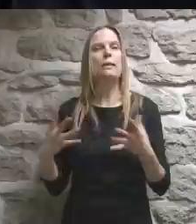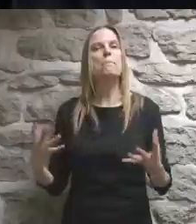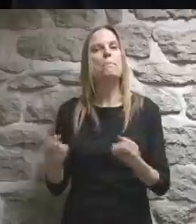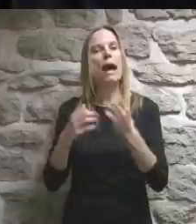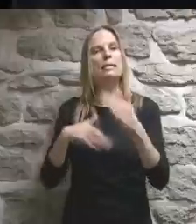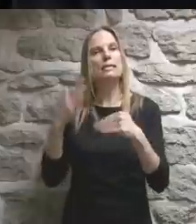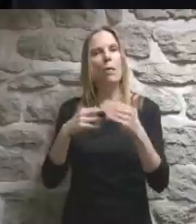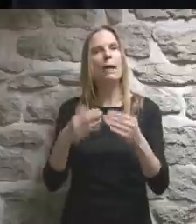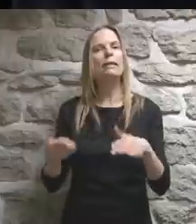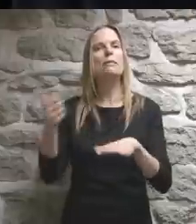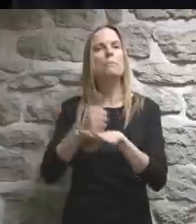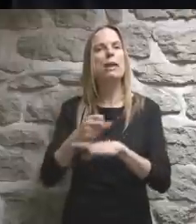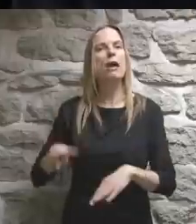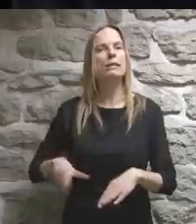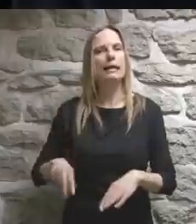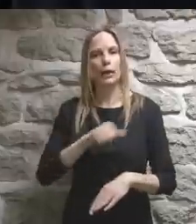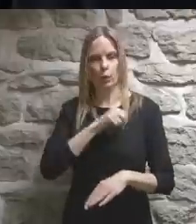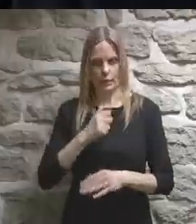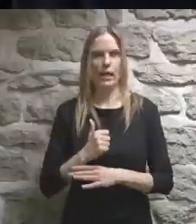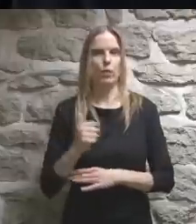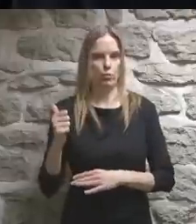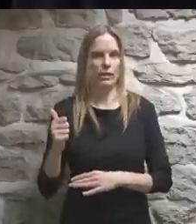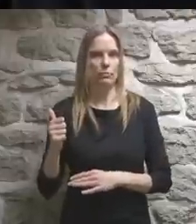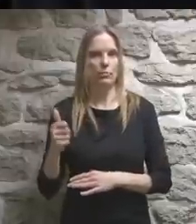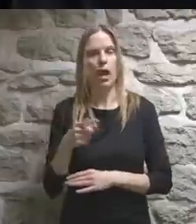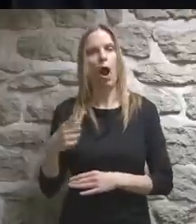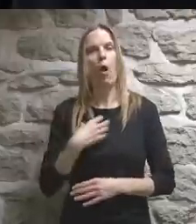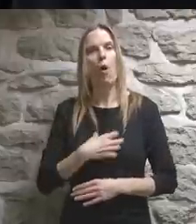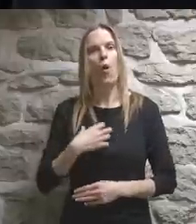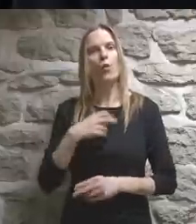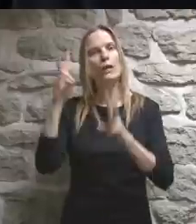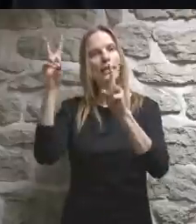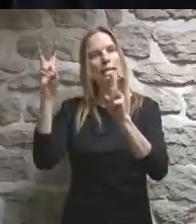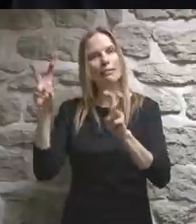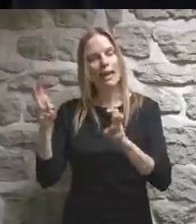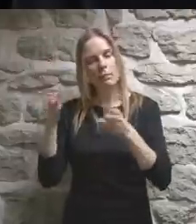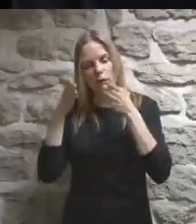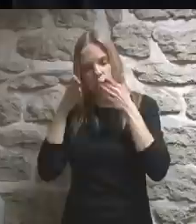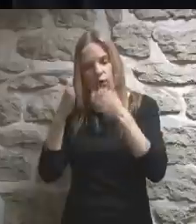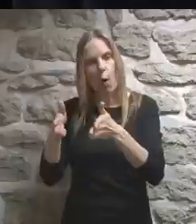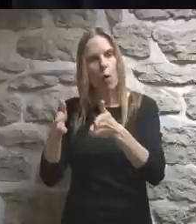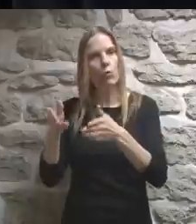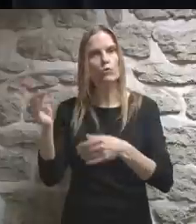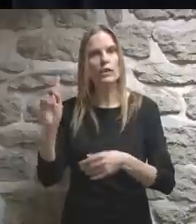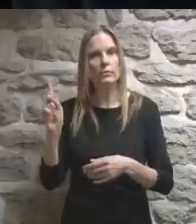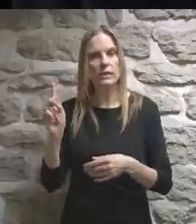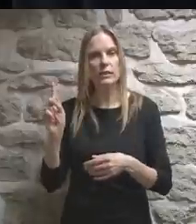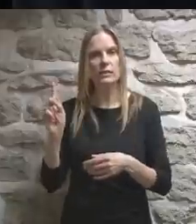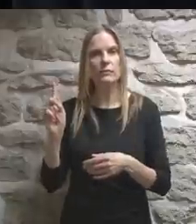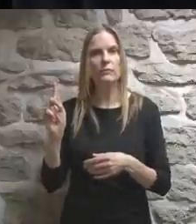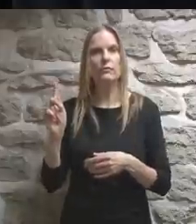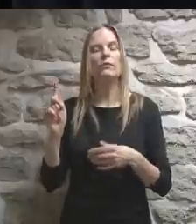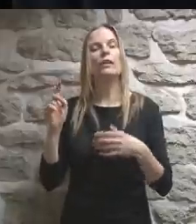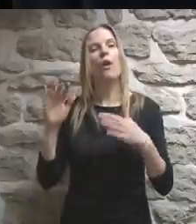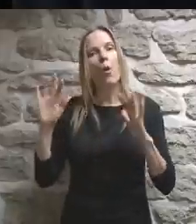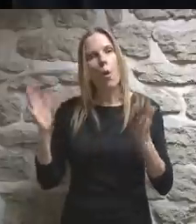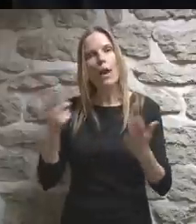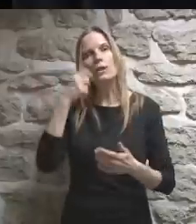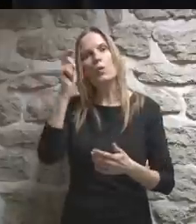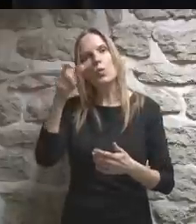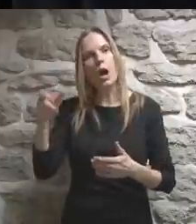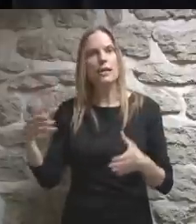isiklikult läbi viib ja nii-öelda siis ka olulised teemavaldkonnad, fookus jällegi eelkõige nii-öelda, kuidas toetada